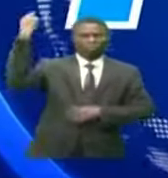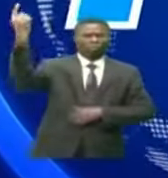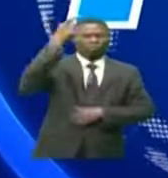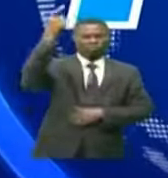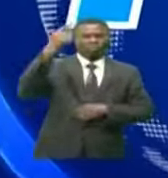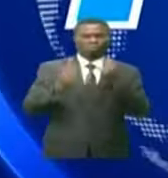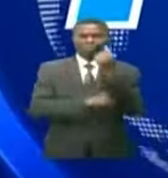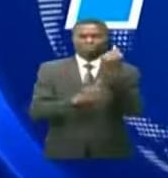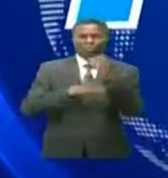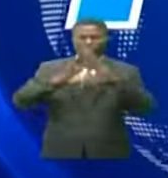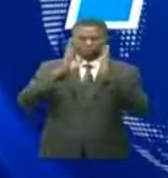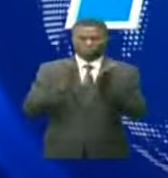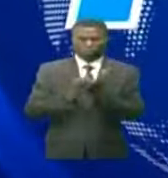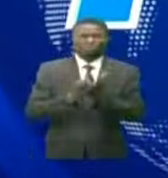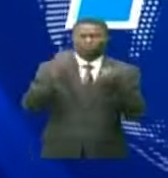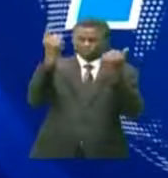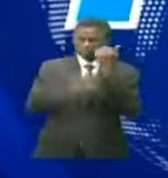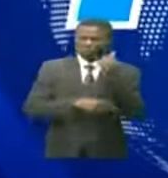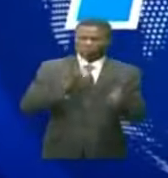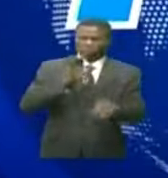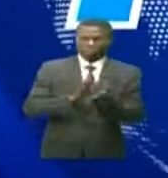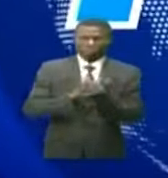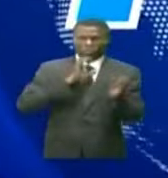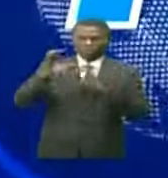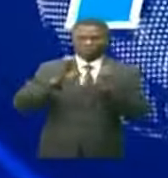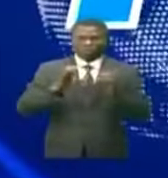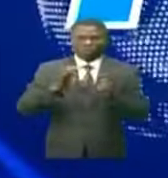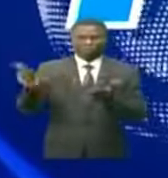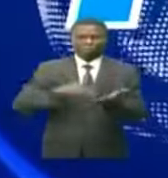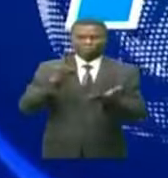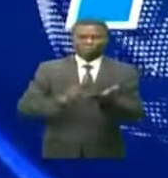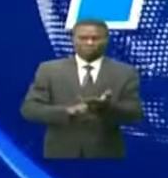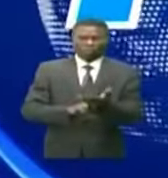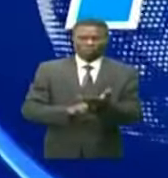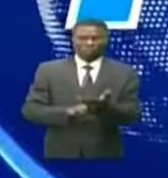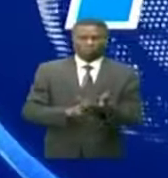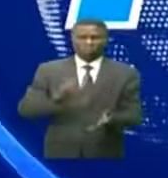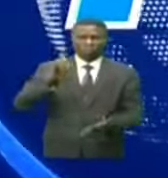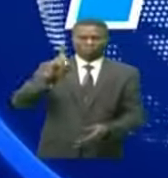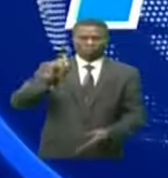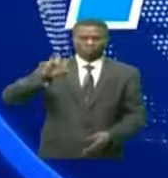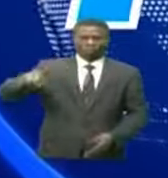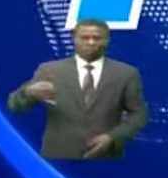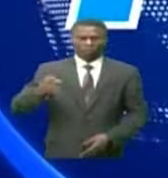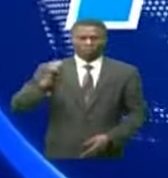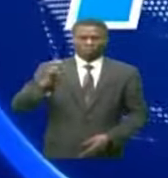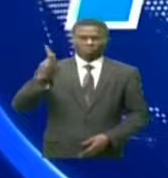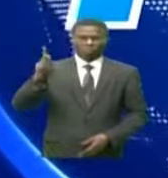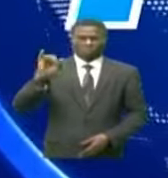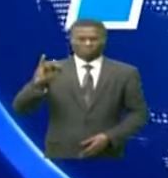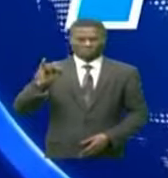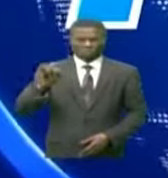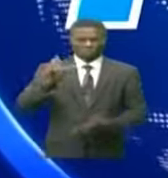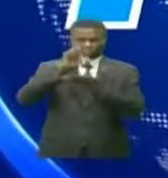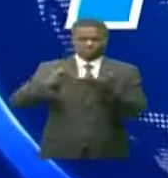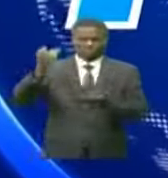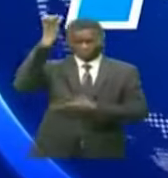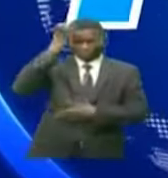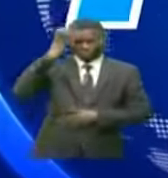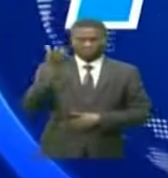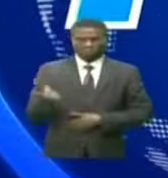d'en tirer toutes les conséquences. Et ce communiqué a été signé par Djike Kaiko Guillaume,